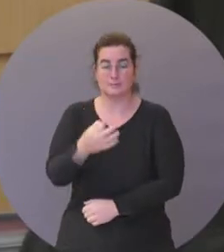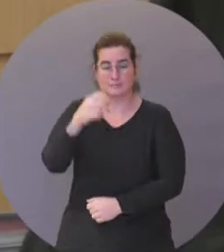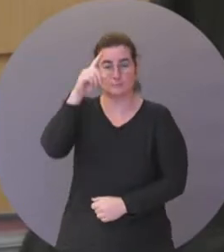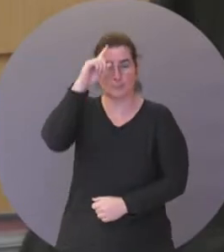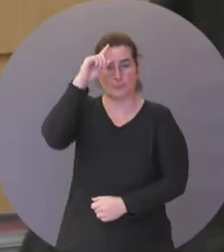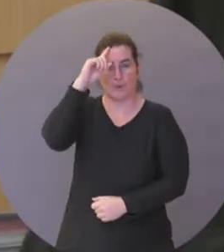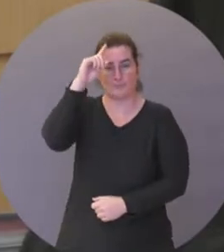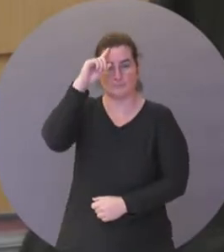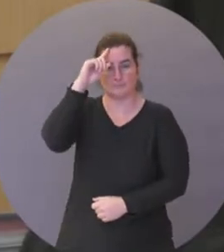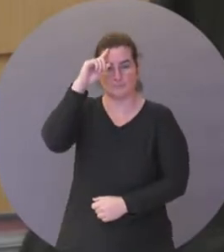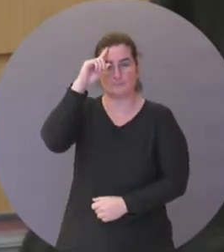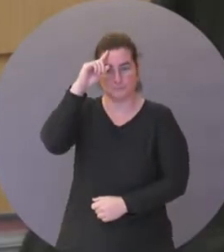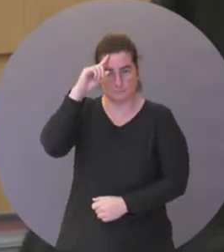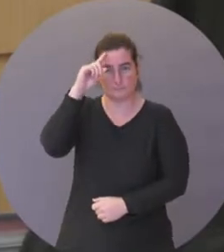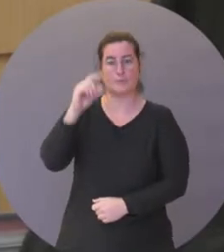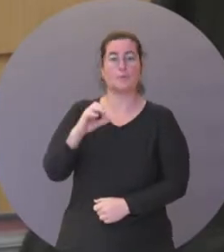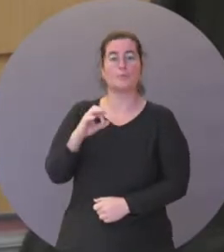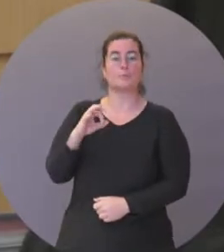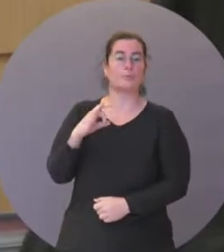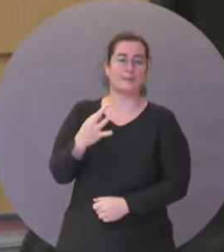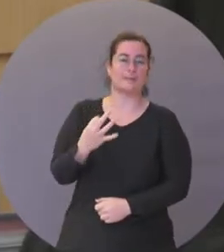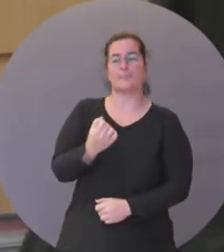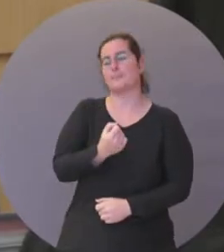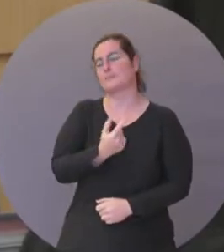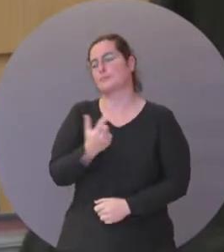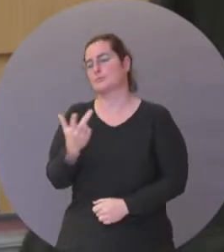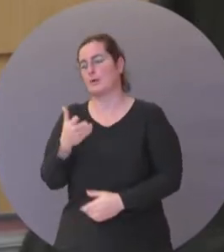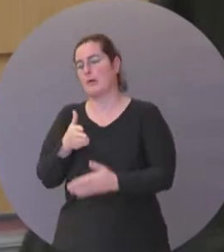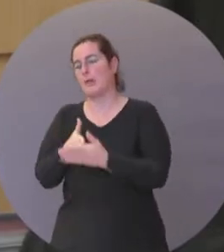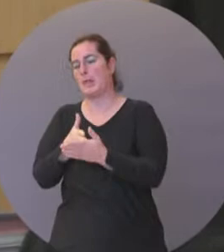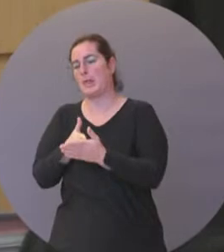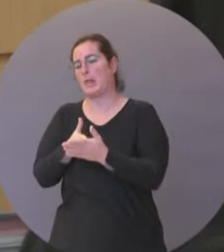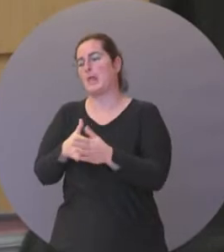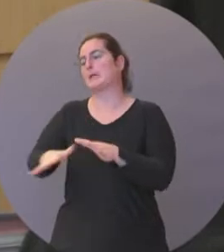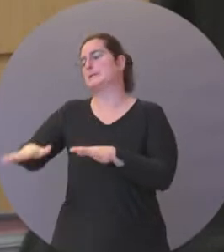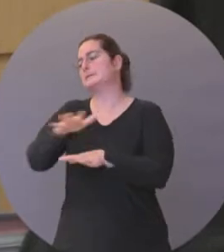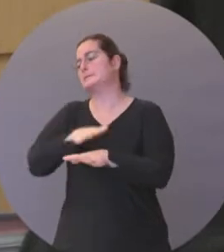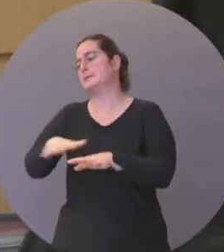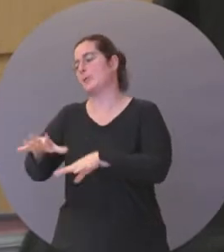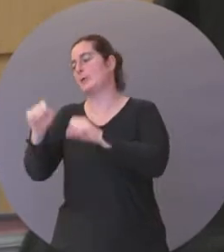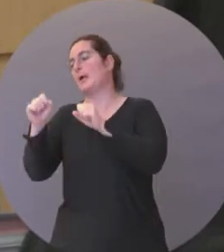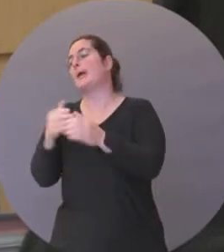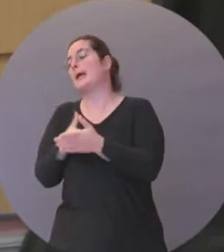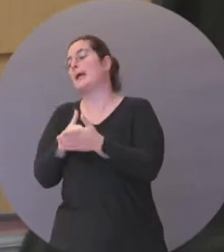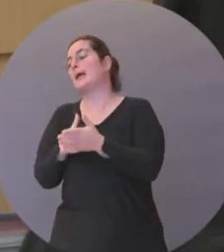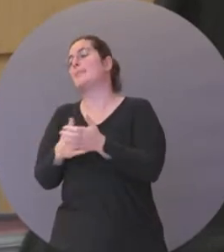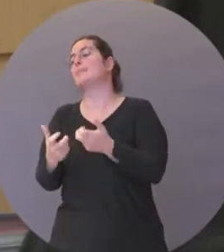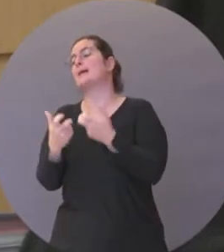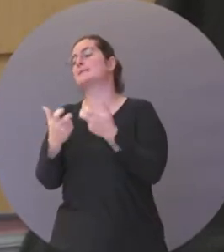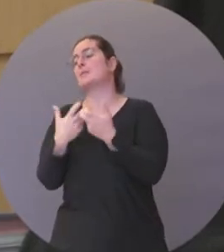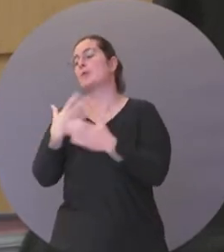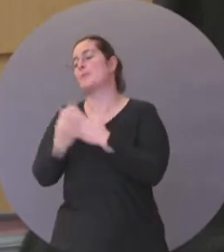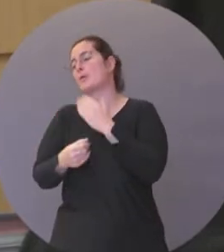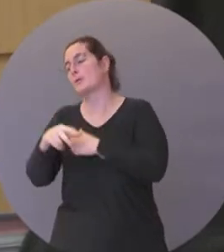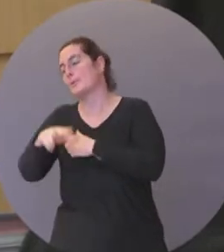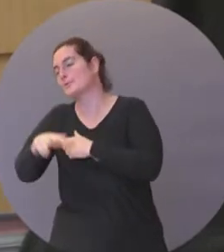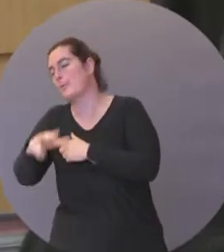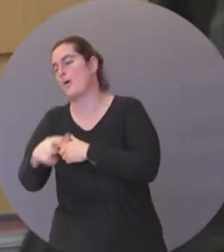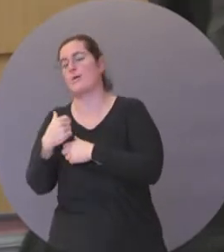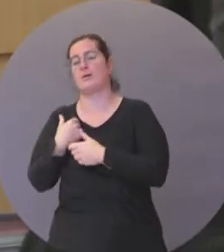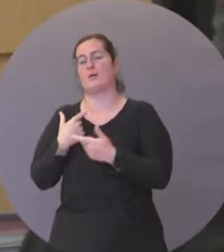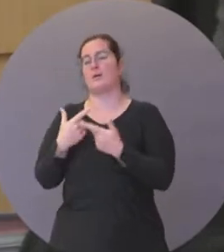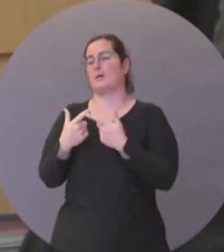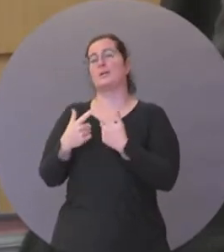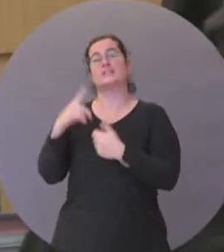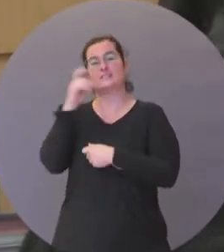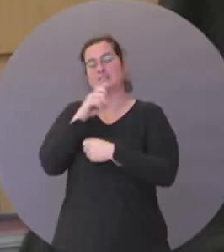confirmer l'existence des freins périphériques à l'emploi comme le logement les questions de mobilité dans une moindre mesure